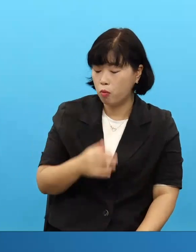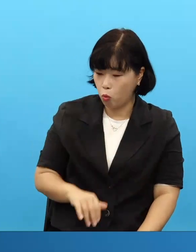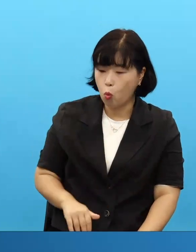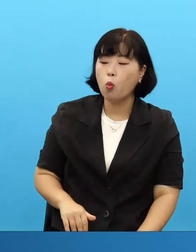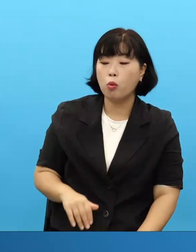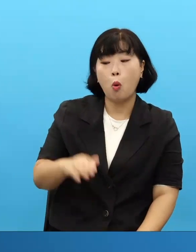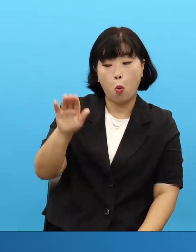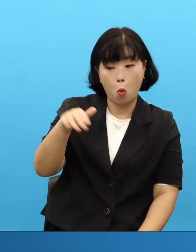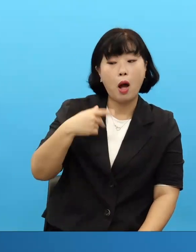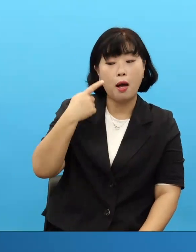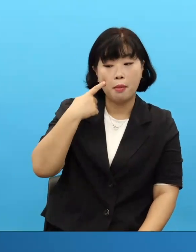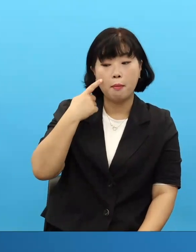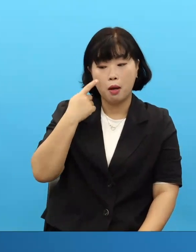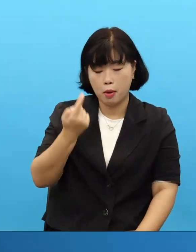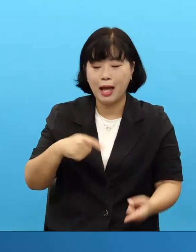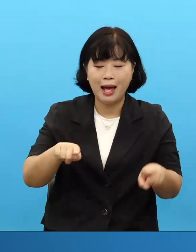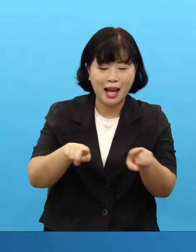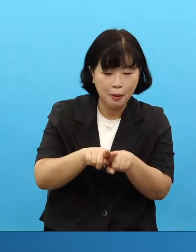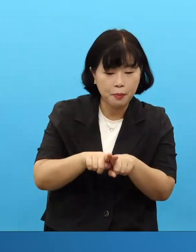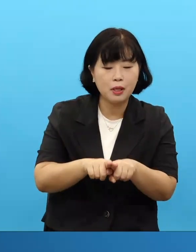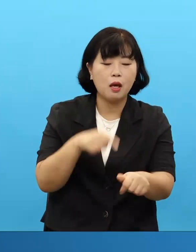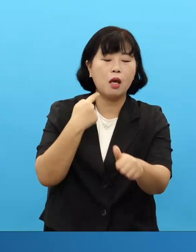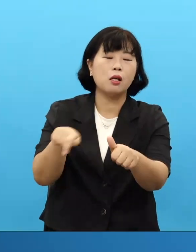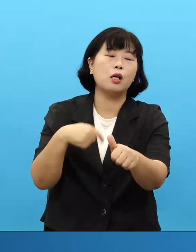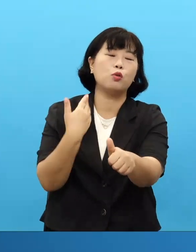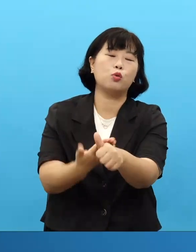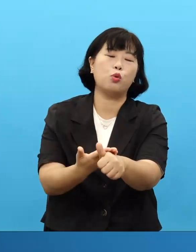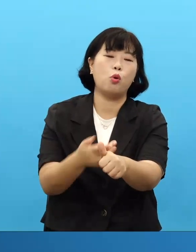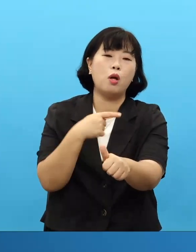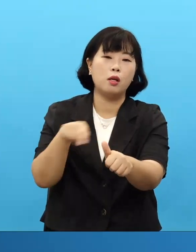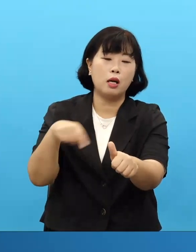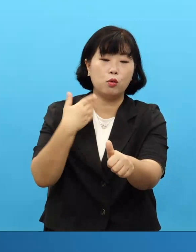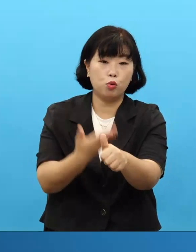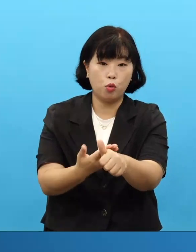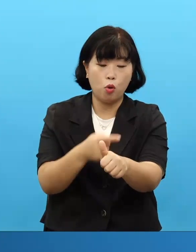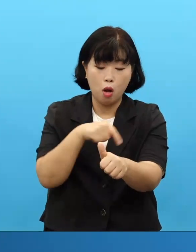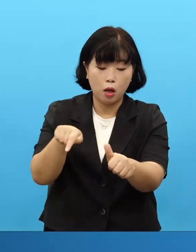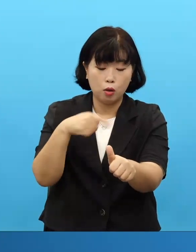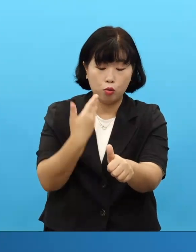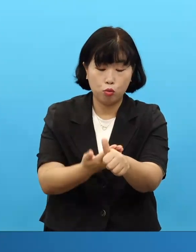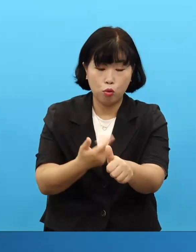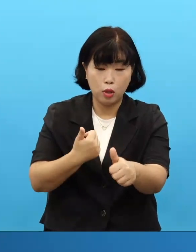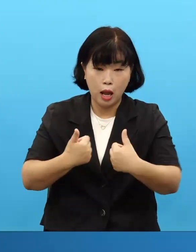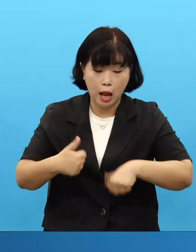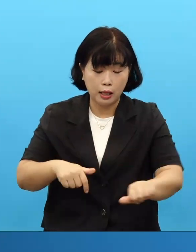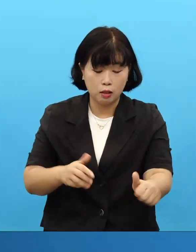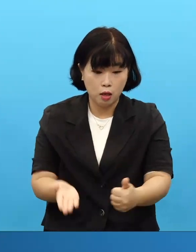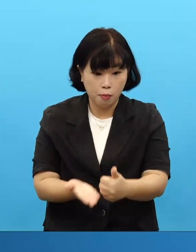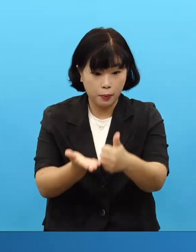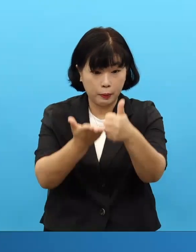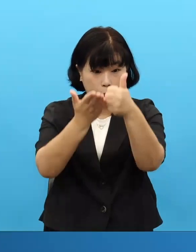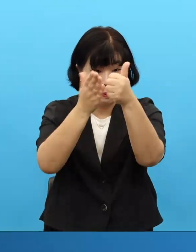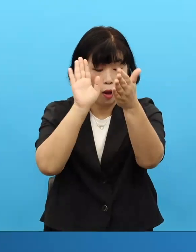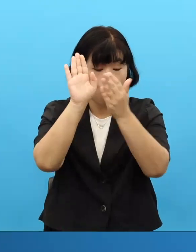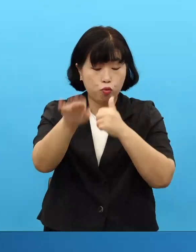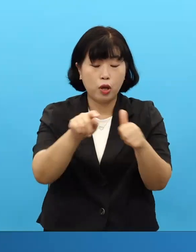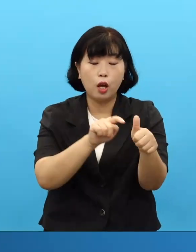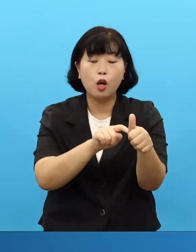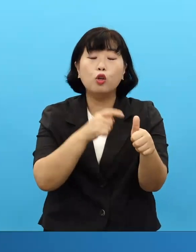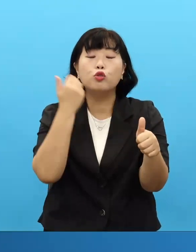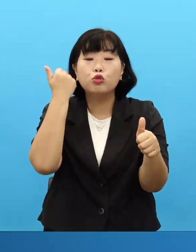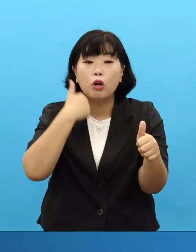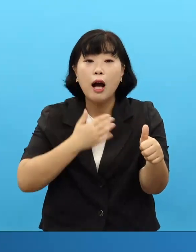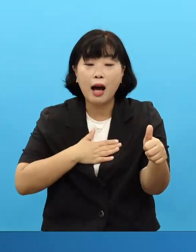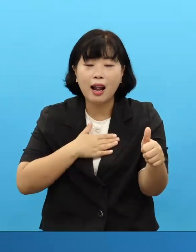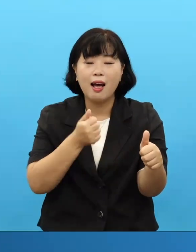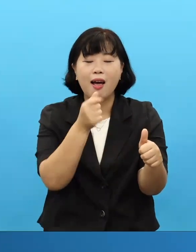And taught him organ. 누굽니까? Who is this? 핸델입니다. It's Handel. 우리는 많은 걸 자꾸 제한시키거든요. But for us, we